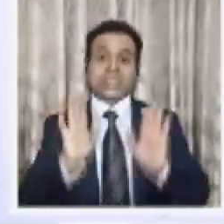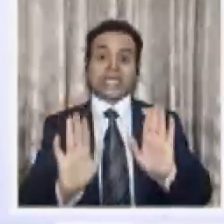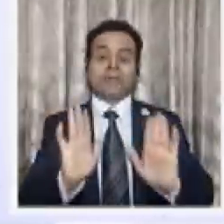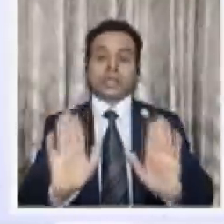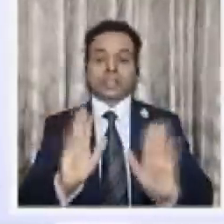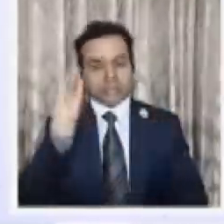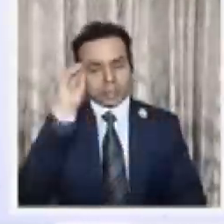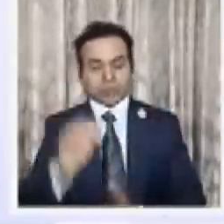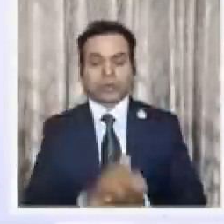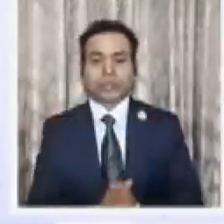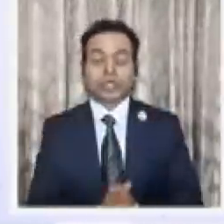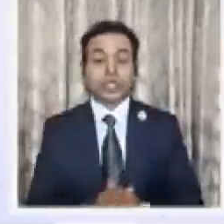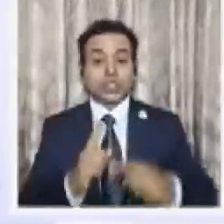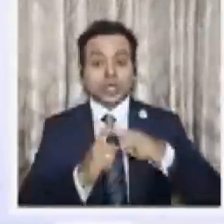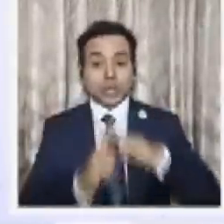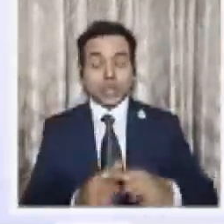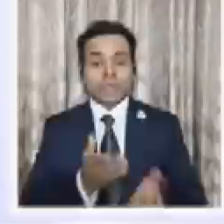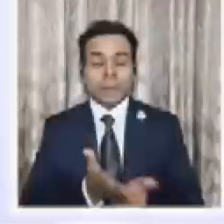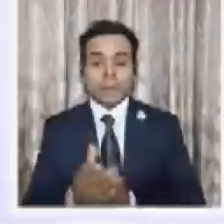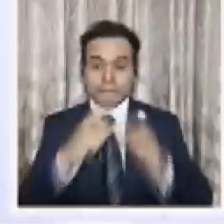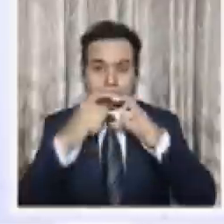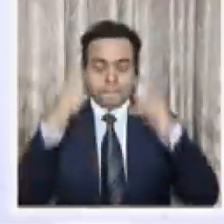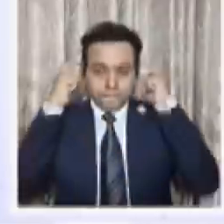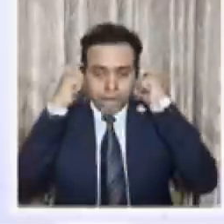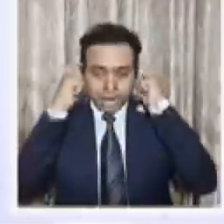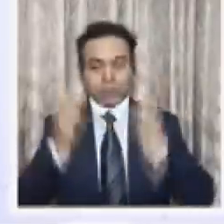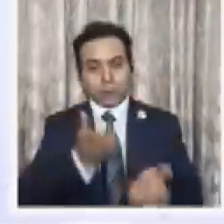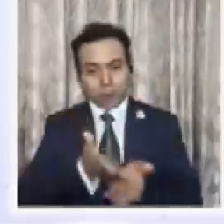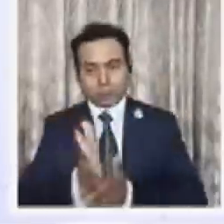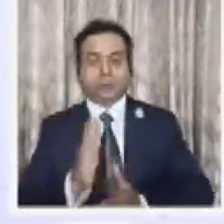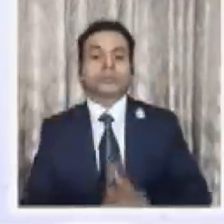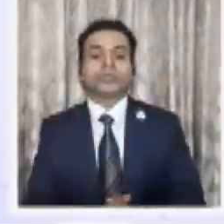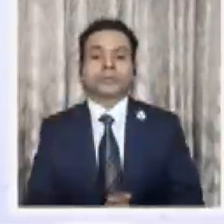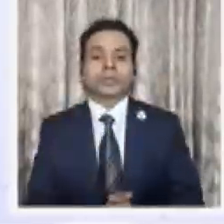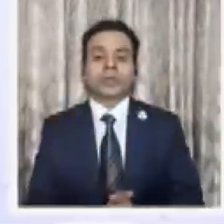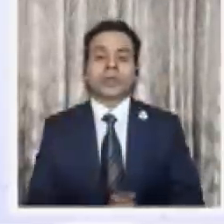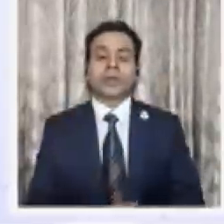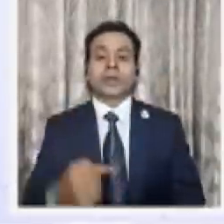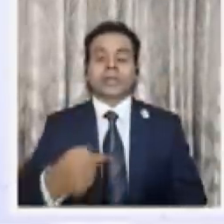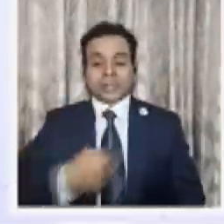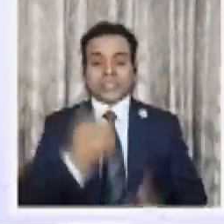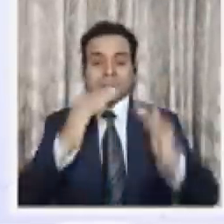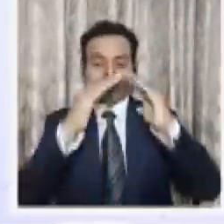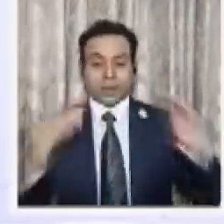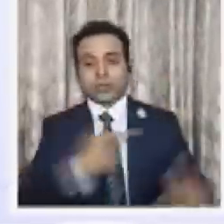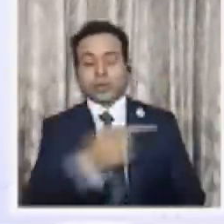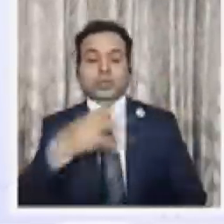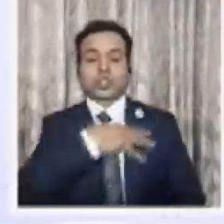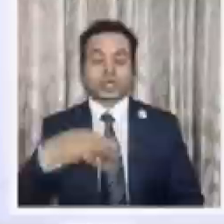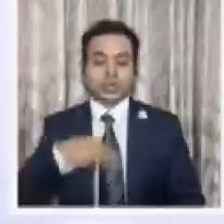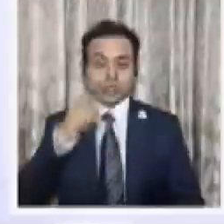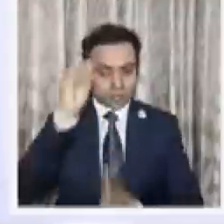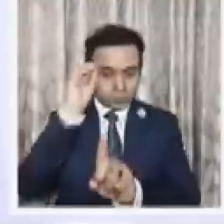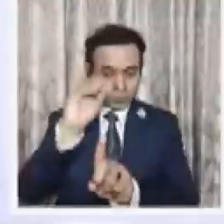এই ছিল তথ্য। তথ্য শেষ করবার আগে আবারও বলবো, সতর্ক থাকুন, সচেতন হন, সঠিকভাবে